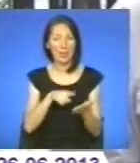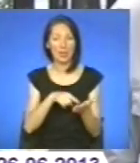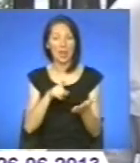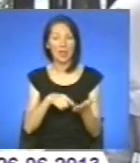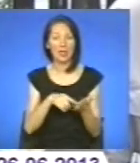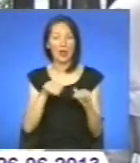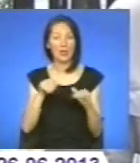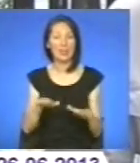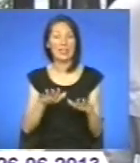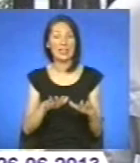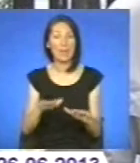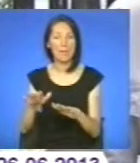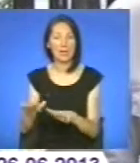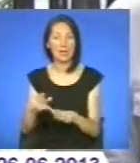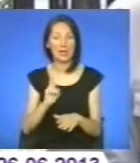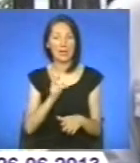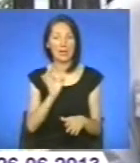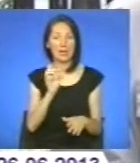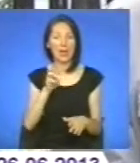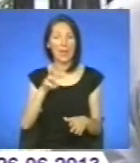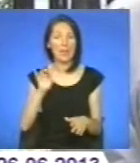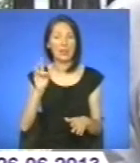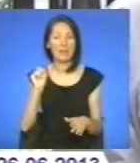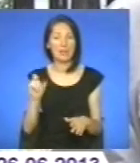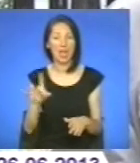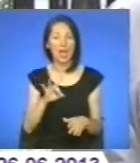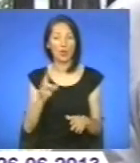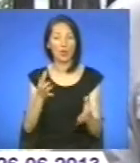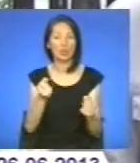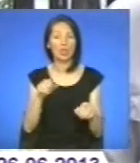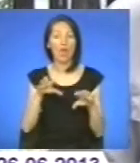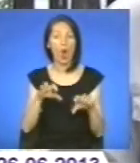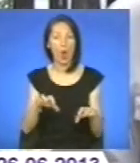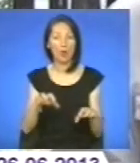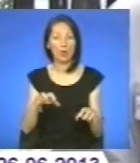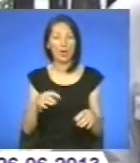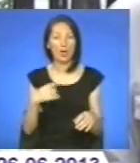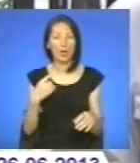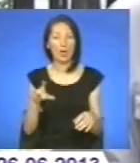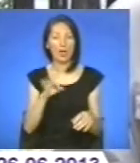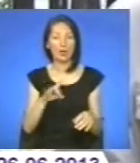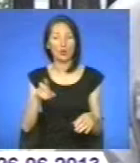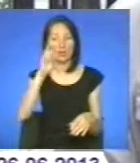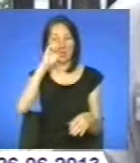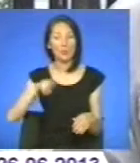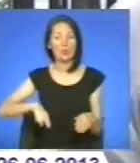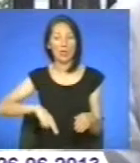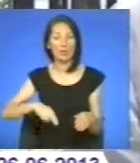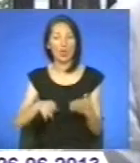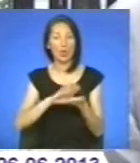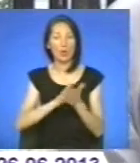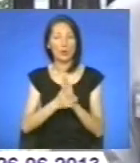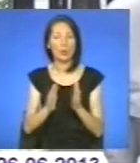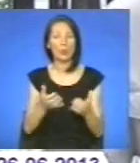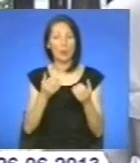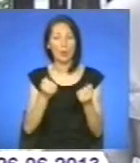місці Кременецького району, одержали голови районної державної адміністрації. І ми домовилися, що підтримка буде зі